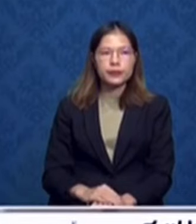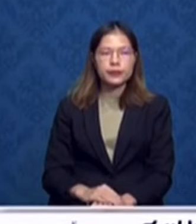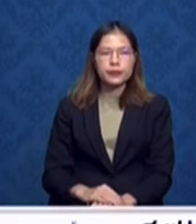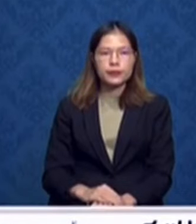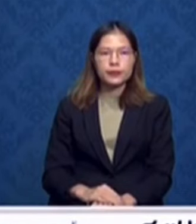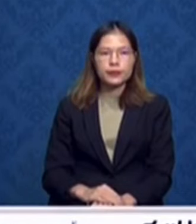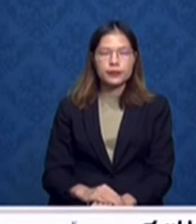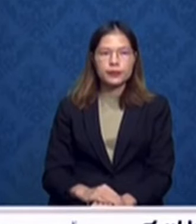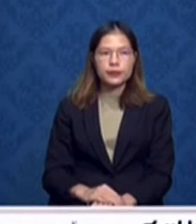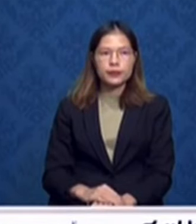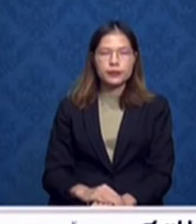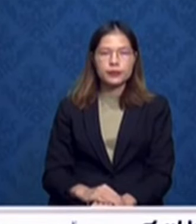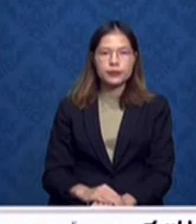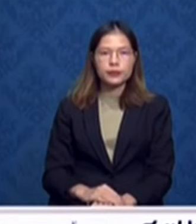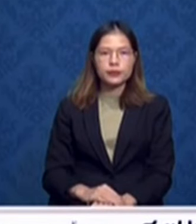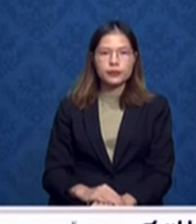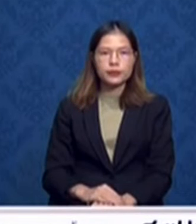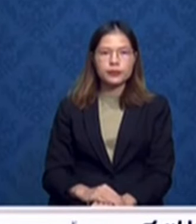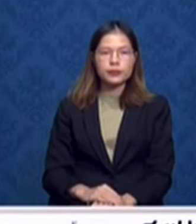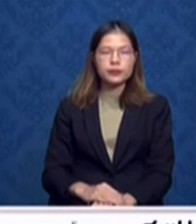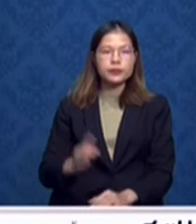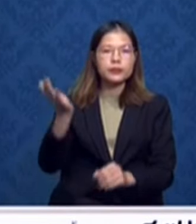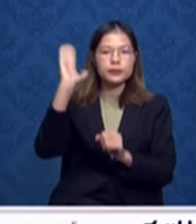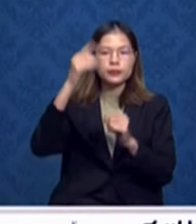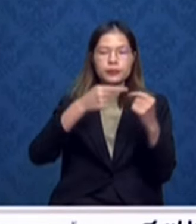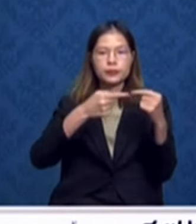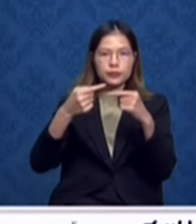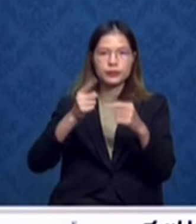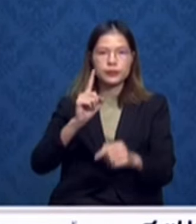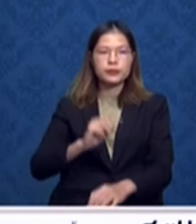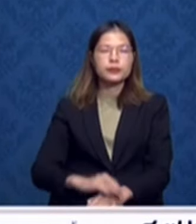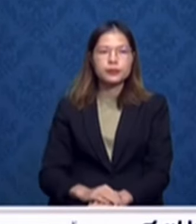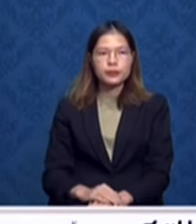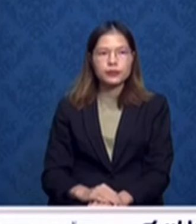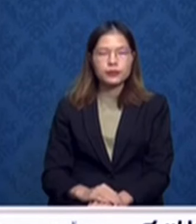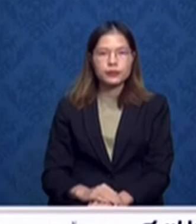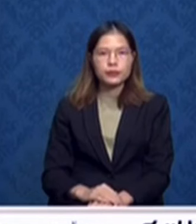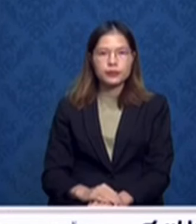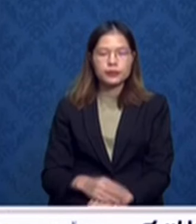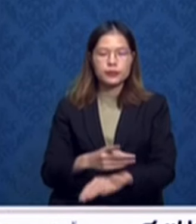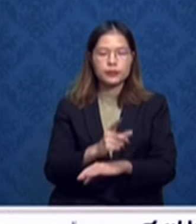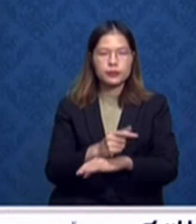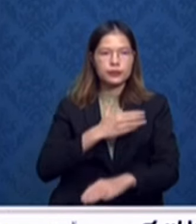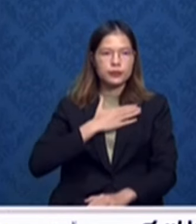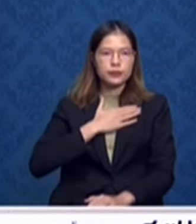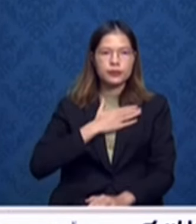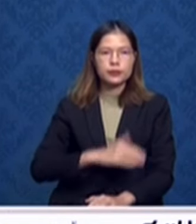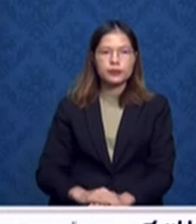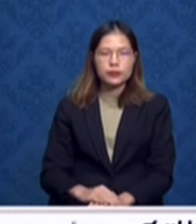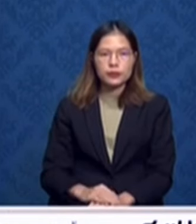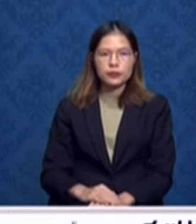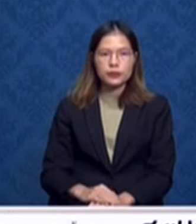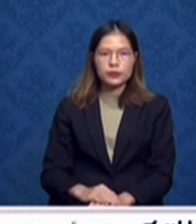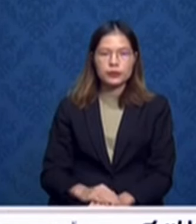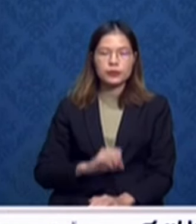ขอบคุณครับต่อไปท่านเท่าพิภพลิมจิตกรเชิญครับ ครับท่านประธานที่เคารพกับผมนายเท่าพิภพลิมจิตกร